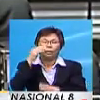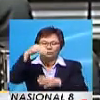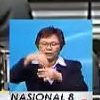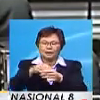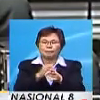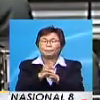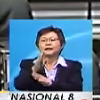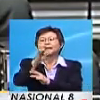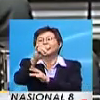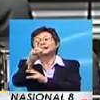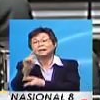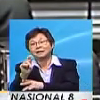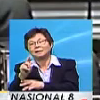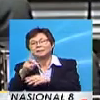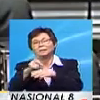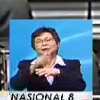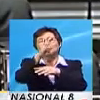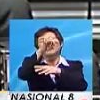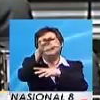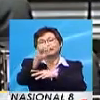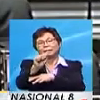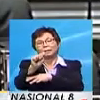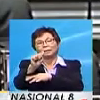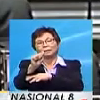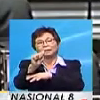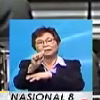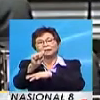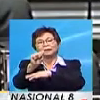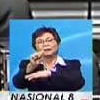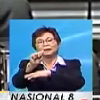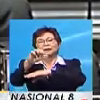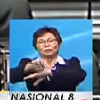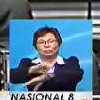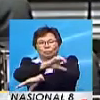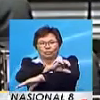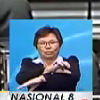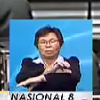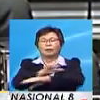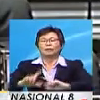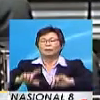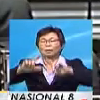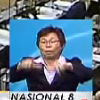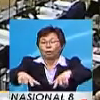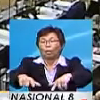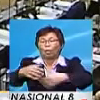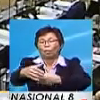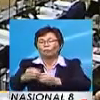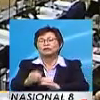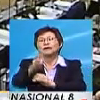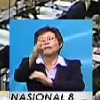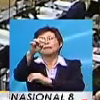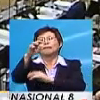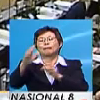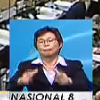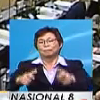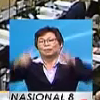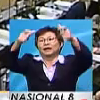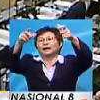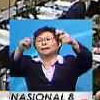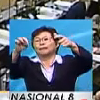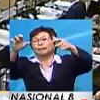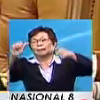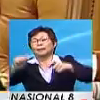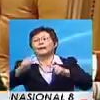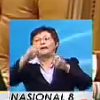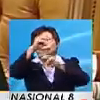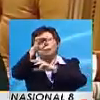IT di mara digital yang bertempat di busana di menara Mara mengulas lanjut Beliau berkata